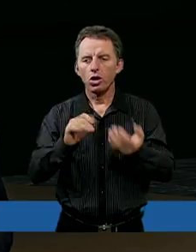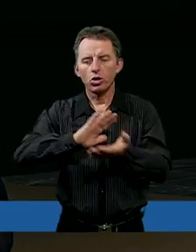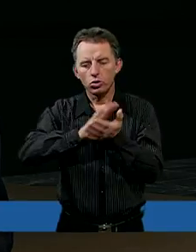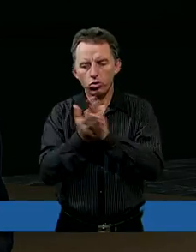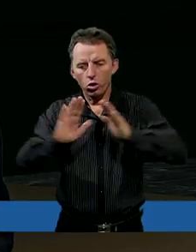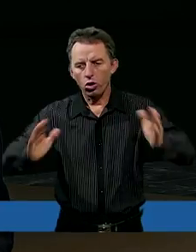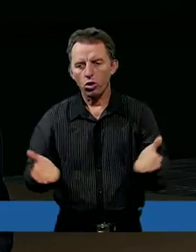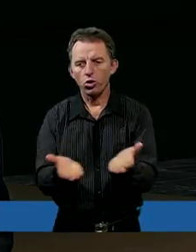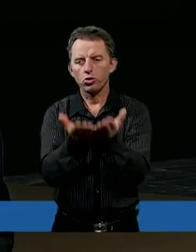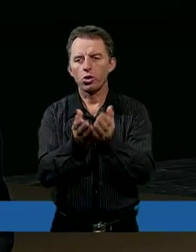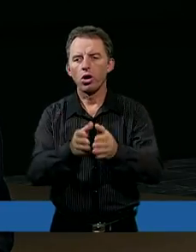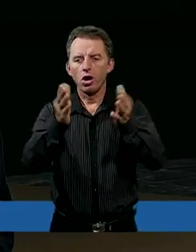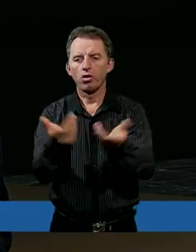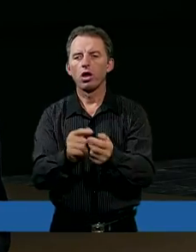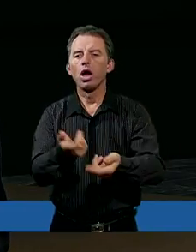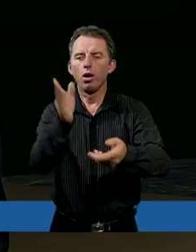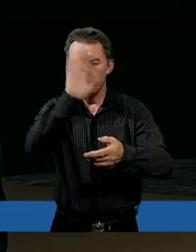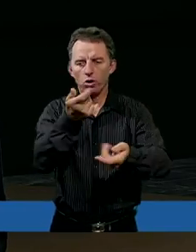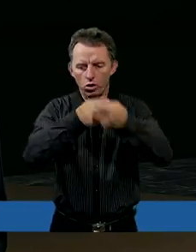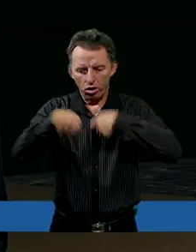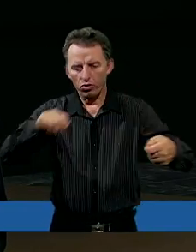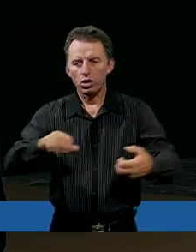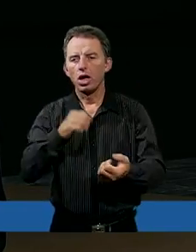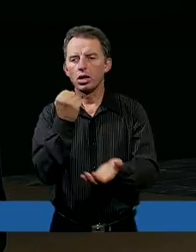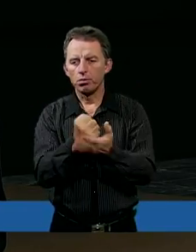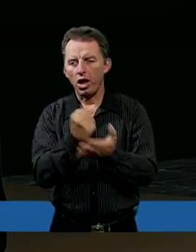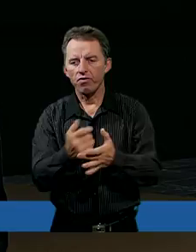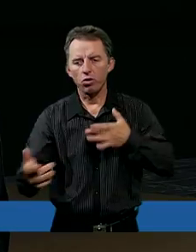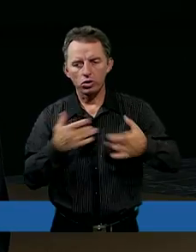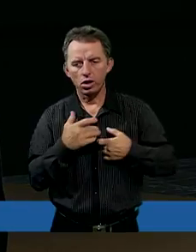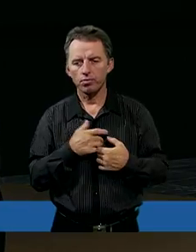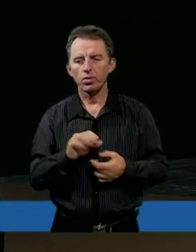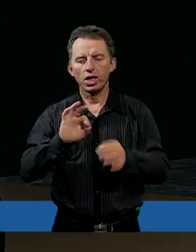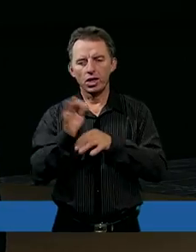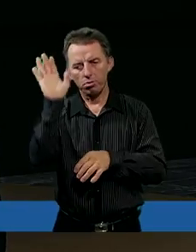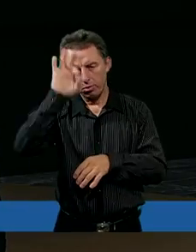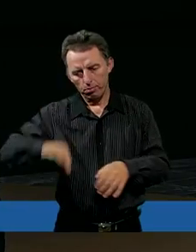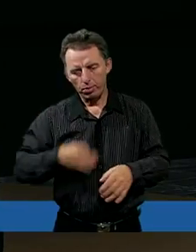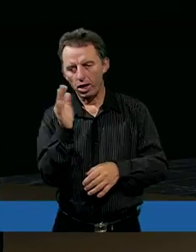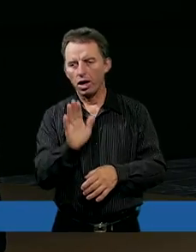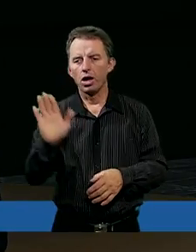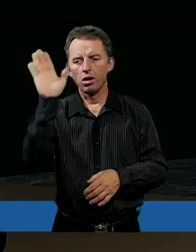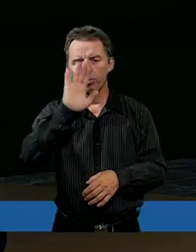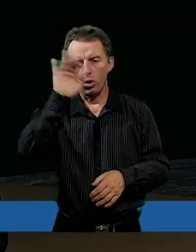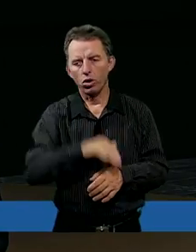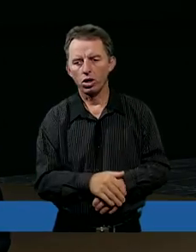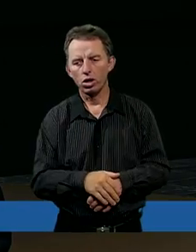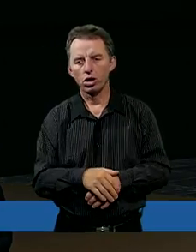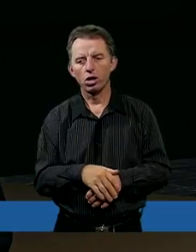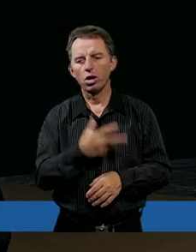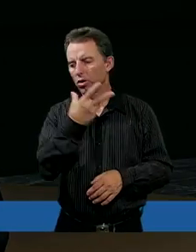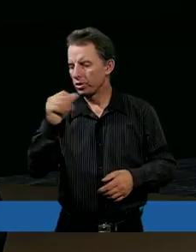w ofierze to życie. Bóg rozwiązał sprawę grzechu. Gdyby Pan Bóg